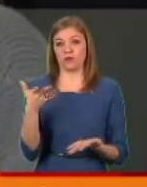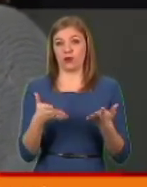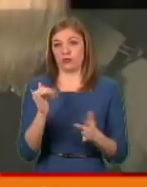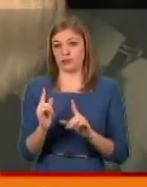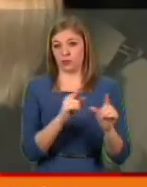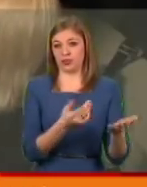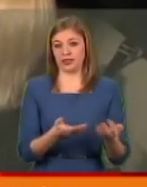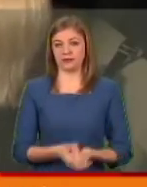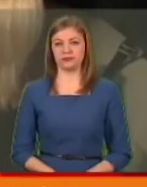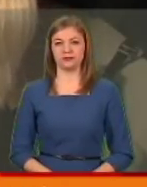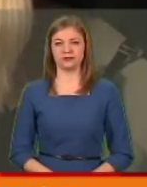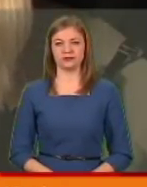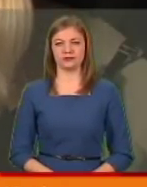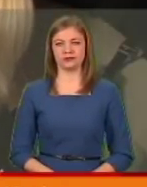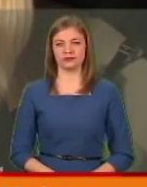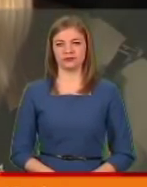і поїде.